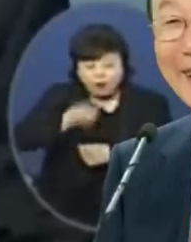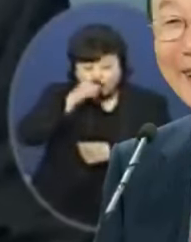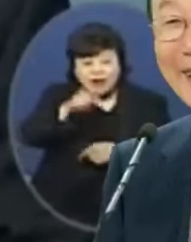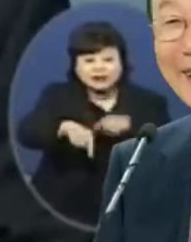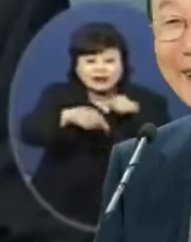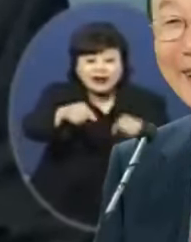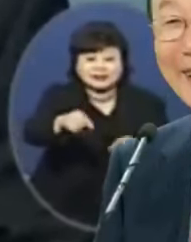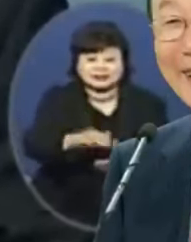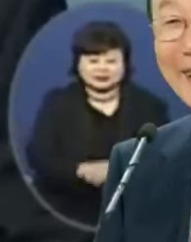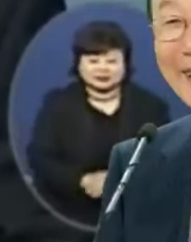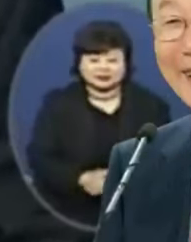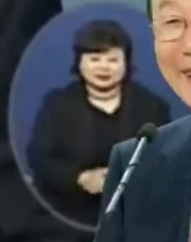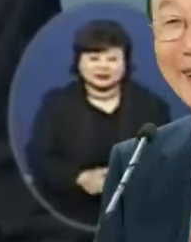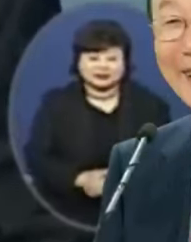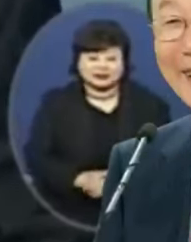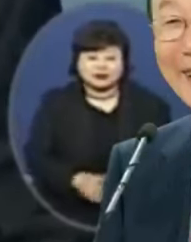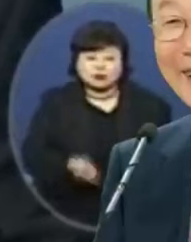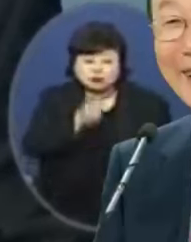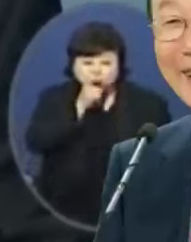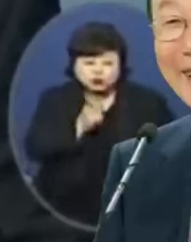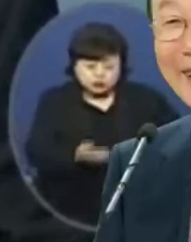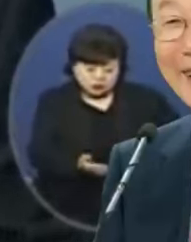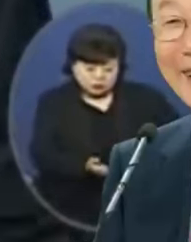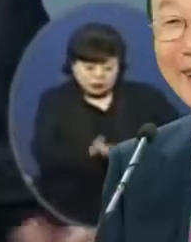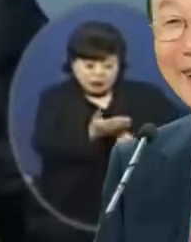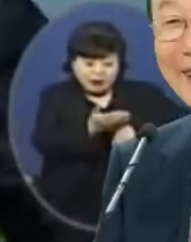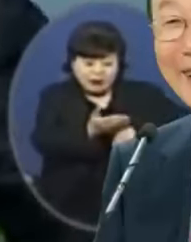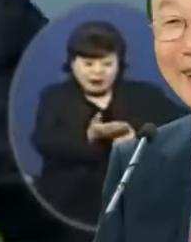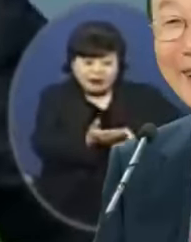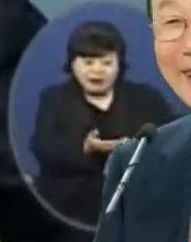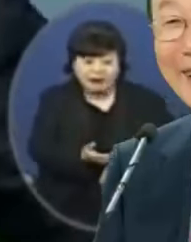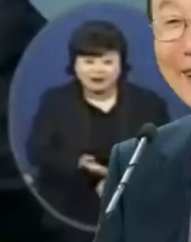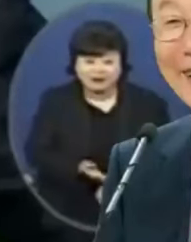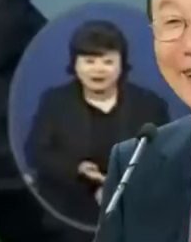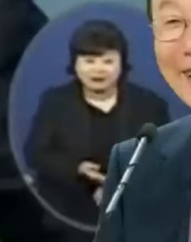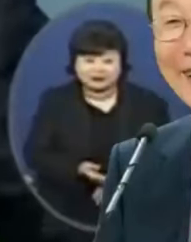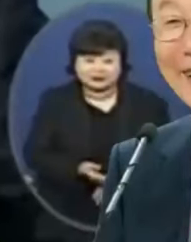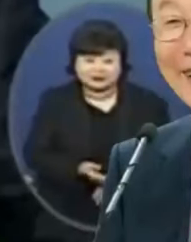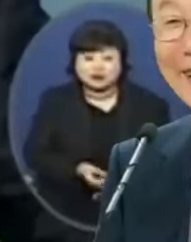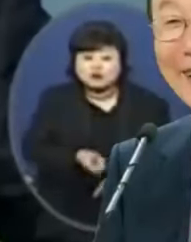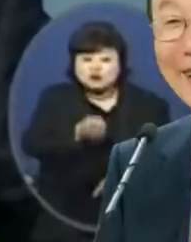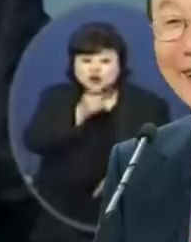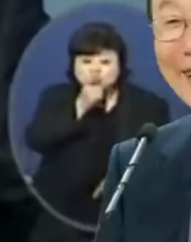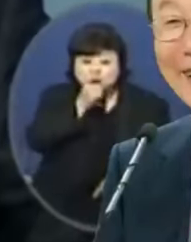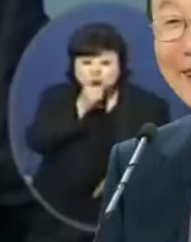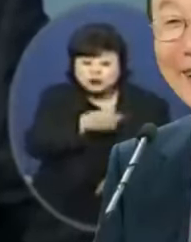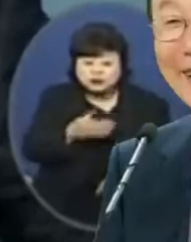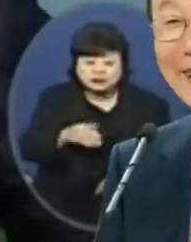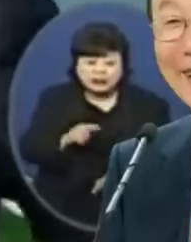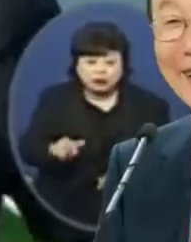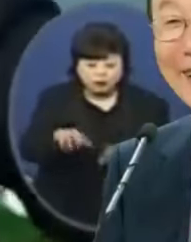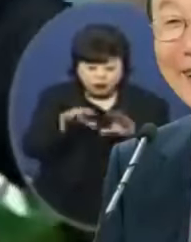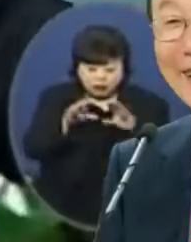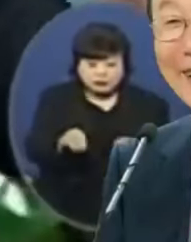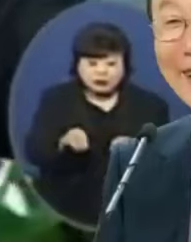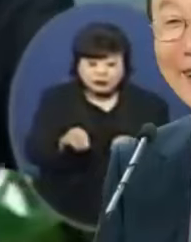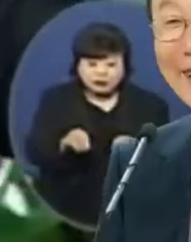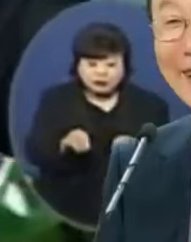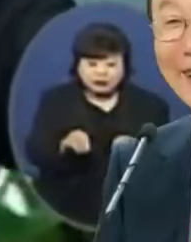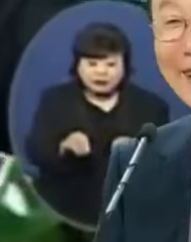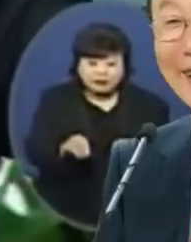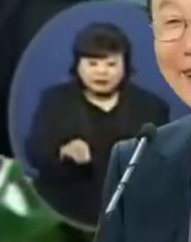들어가서 발목에 물이 채이자 저 위편에 물이 흐르지 않고 거쳐서